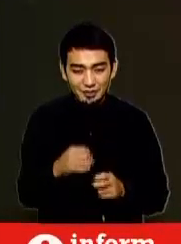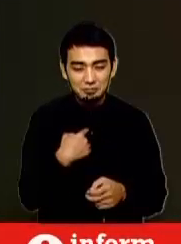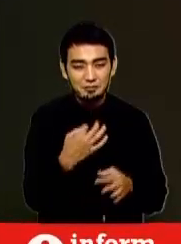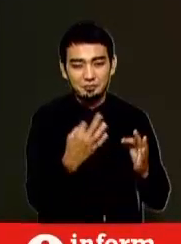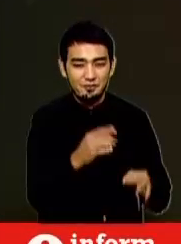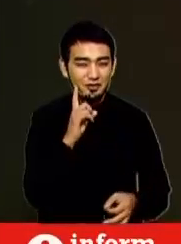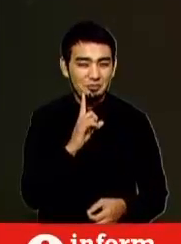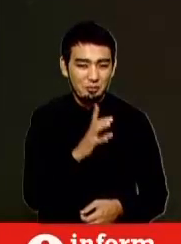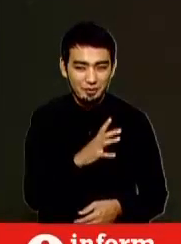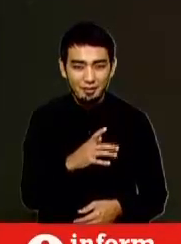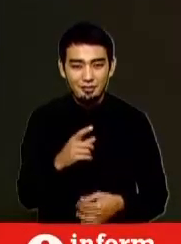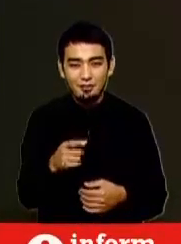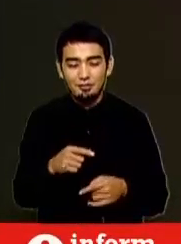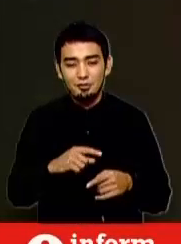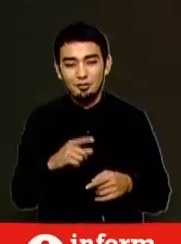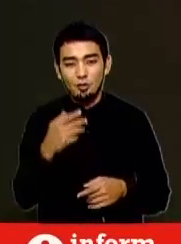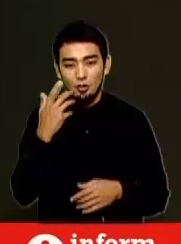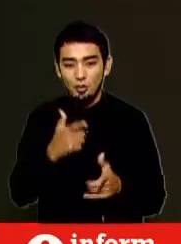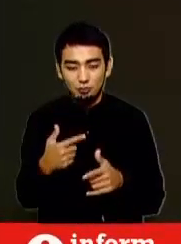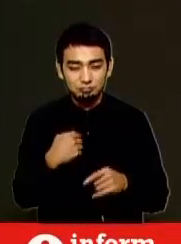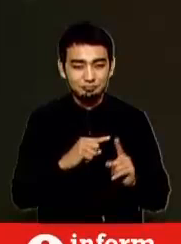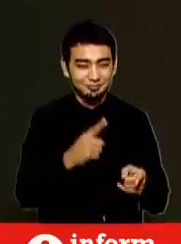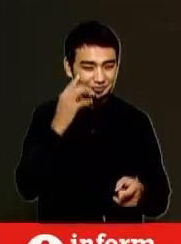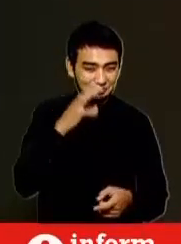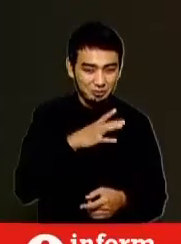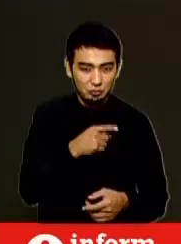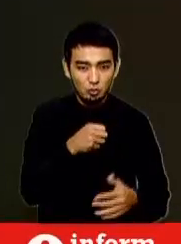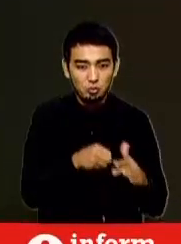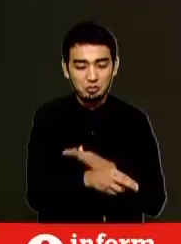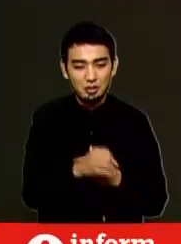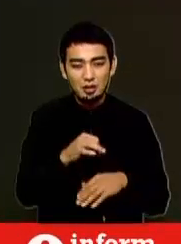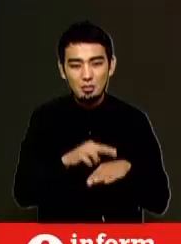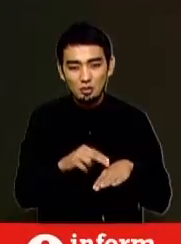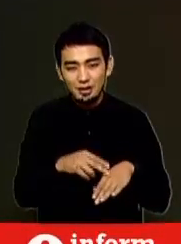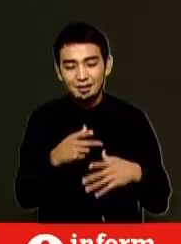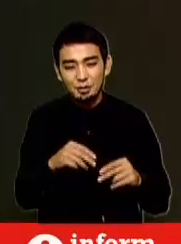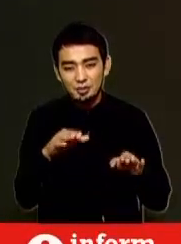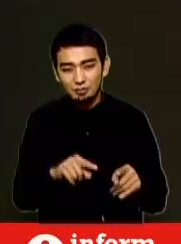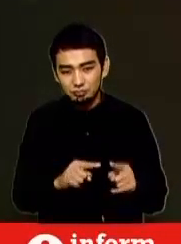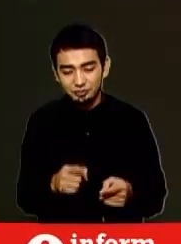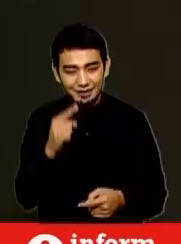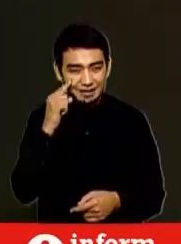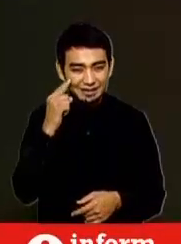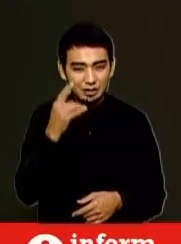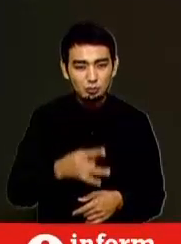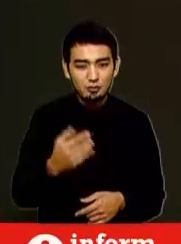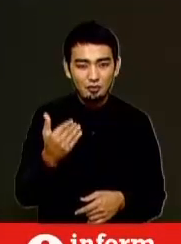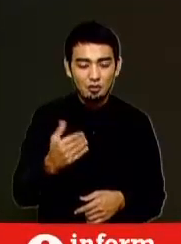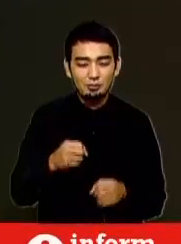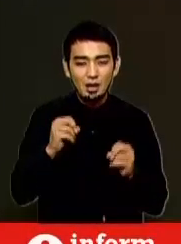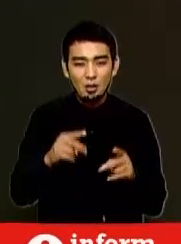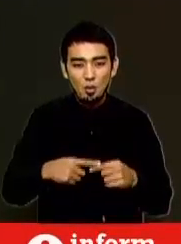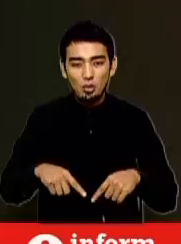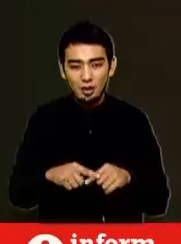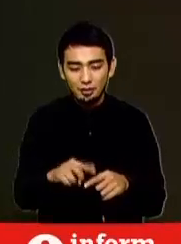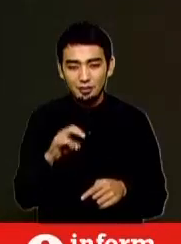айтылады. Полиция 20-40 2022 жылы күдіктінің тұрған және ұсталған жерін анықтау үшін Қырғыз Республикасының құзыретті органдарына